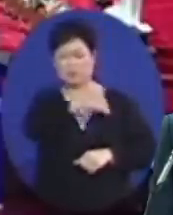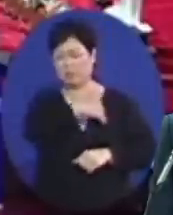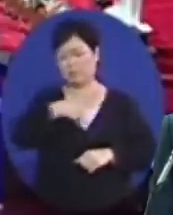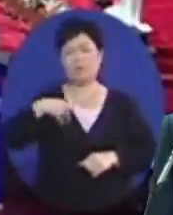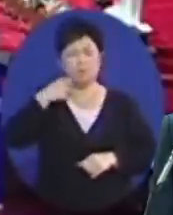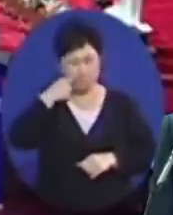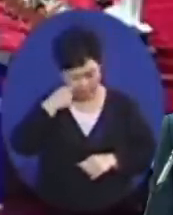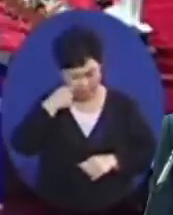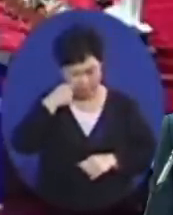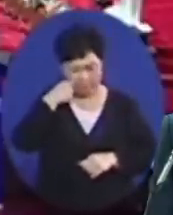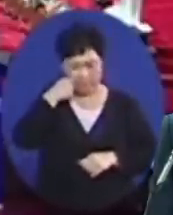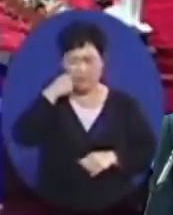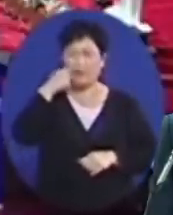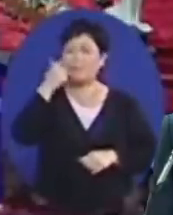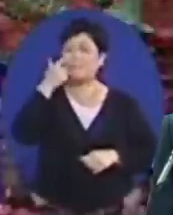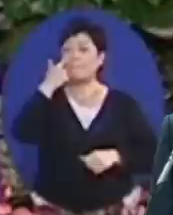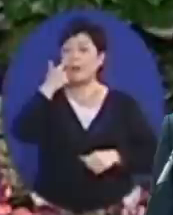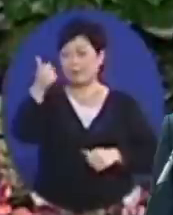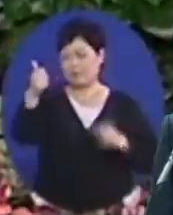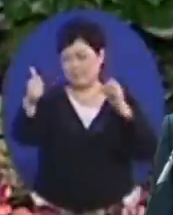못하겠다 하나.